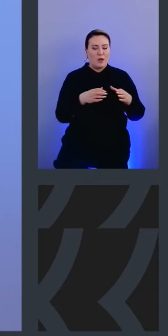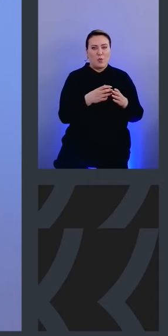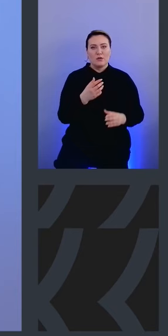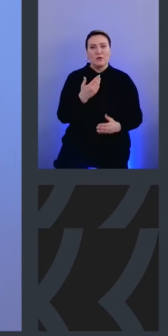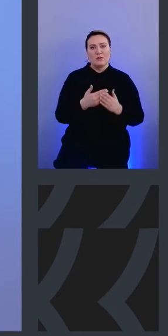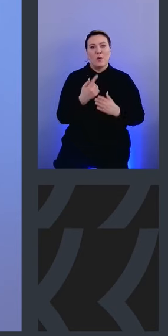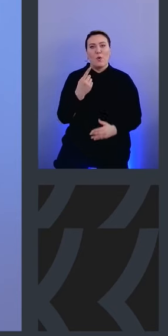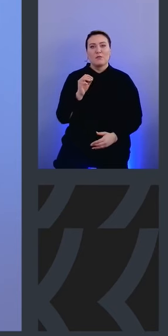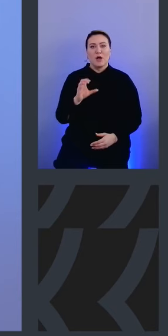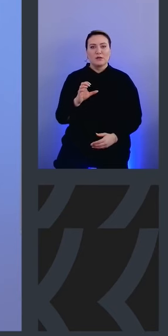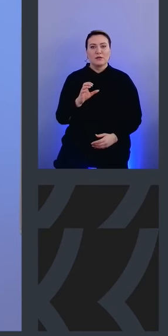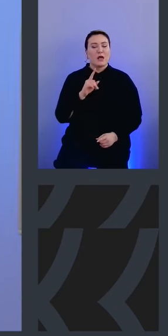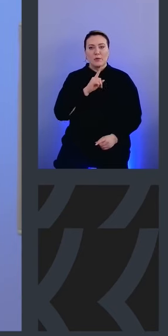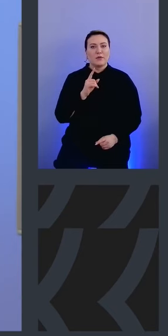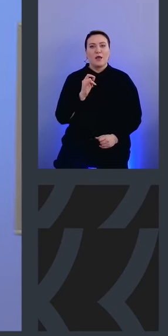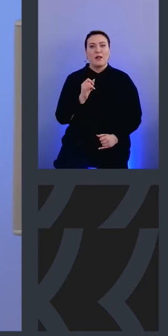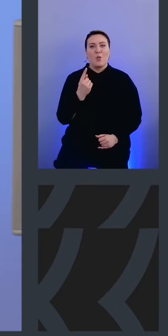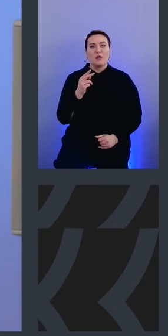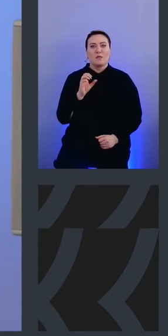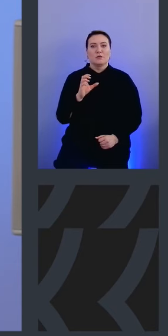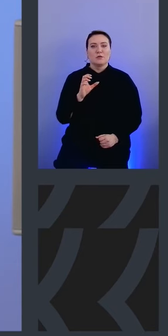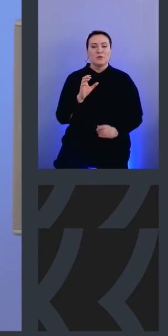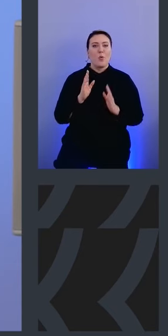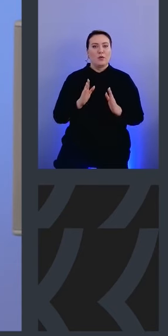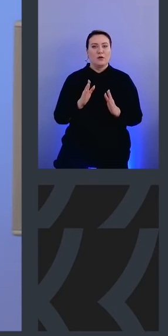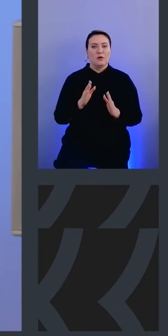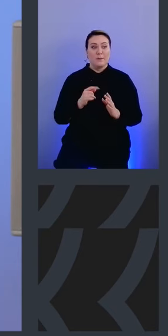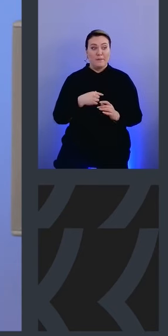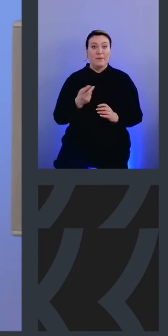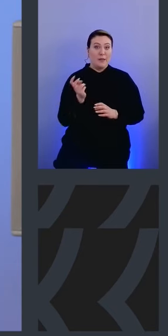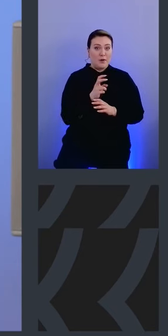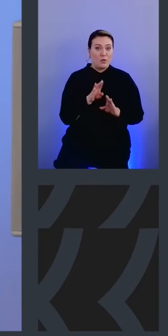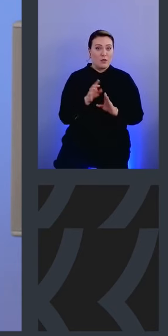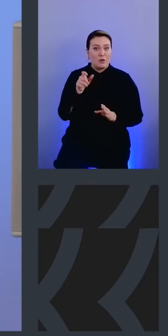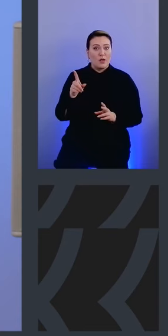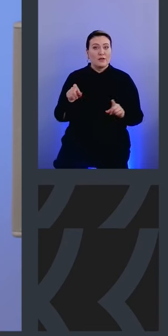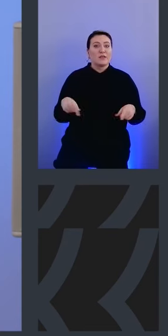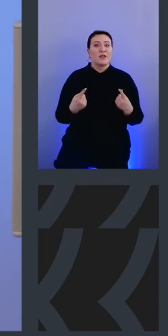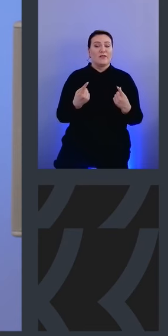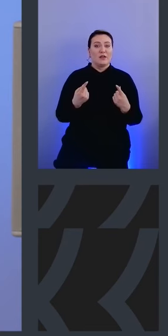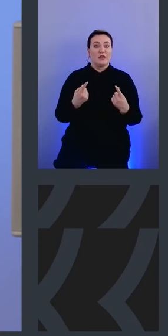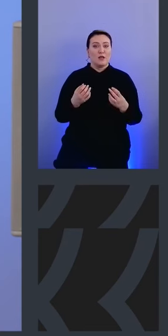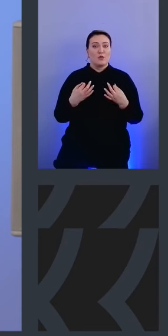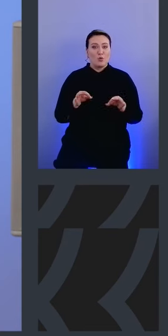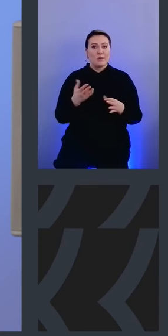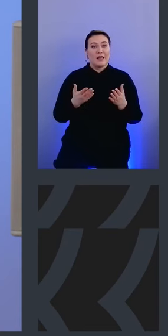OnePass, и особенно OnePass Only, вот они приходят за восстановлением доступа или там конверсия намного ниже